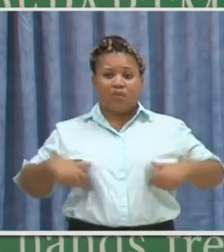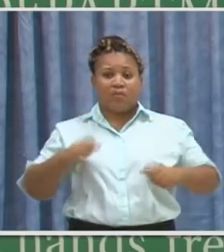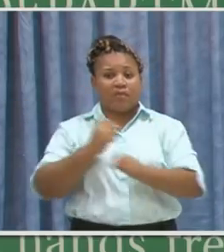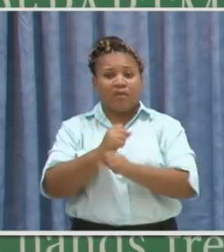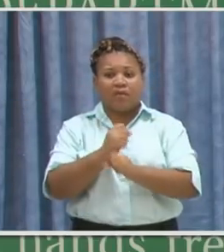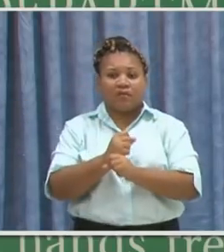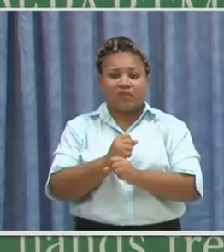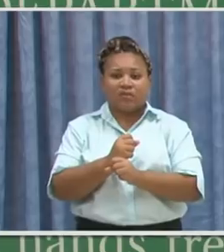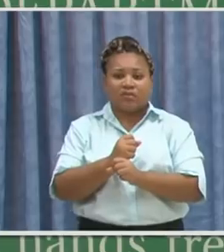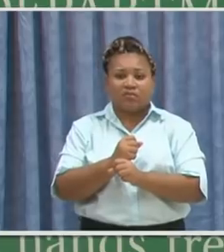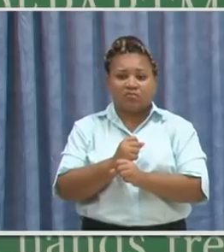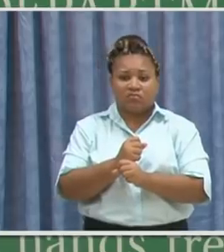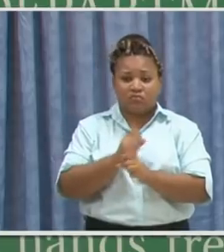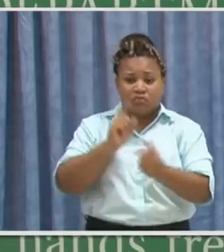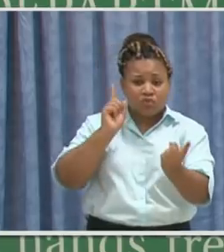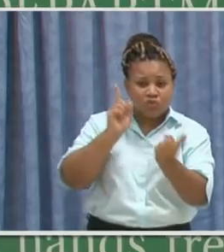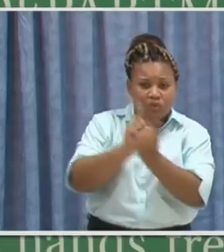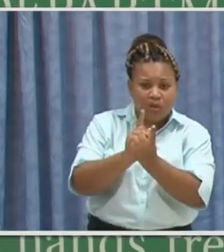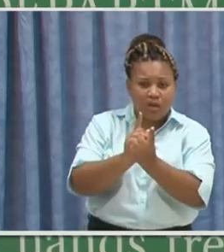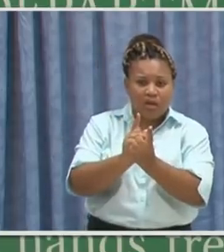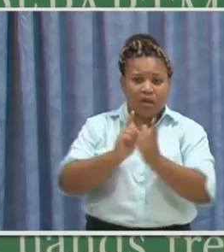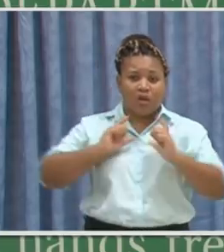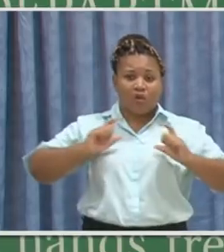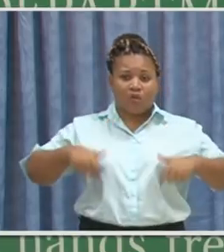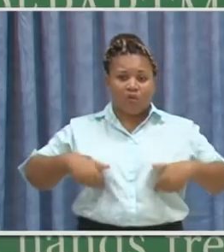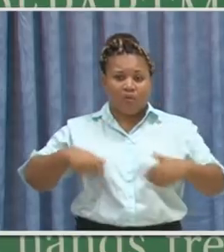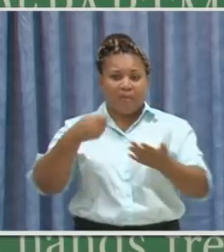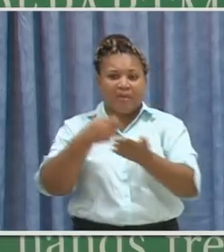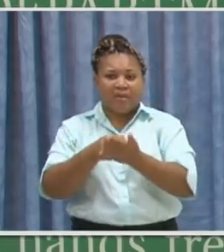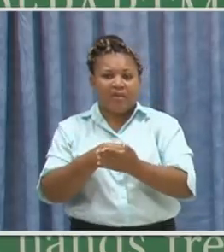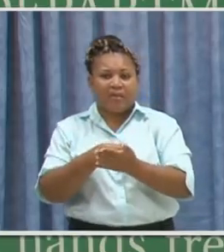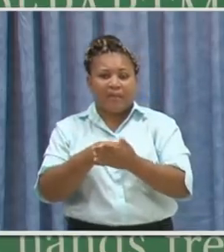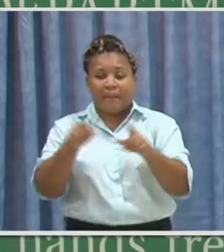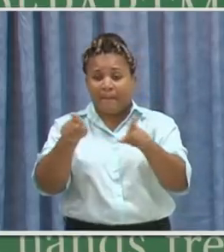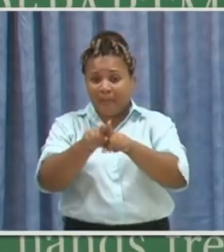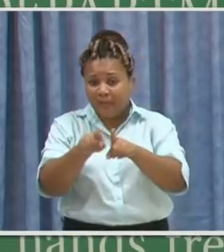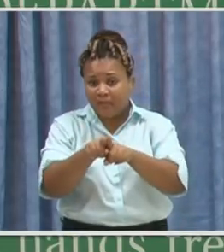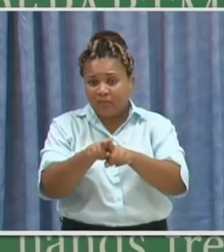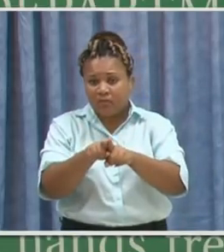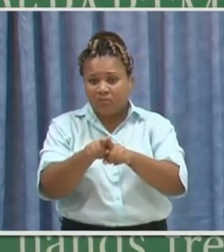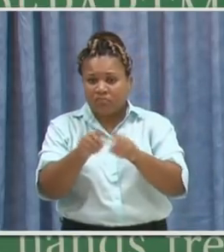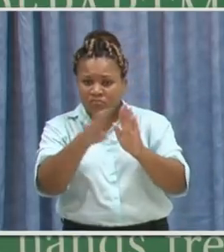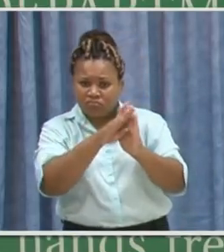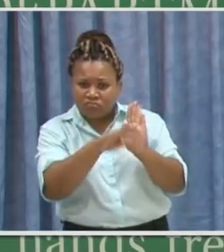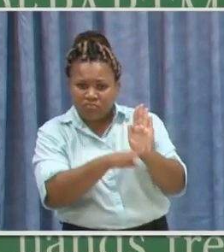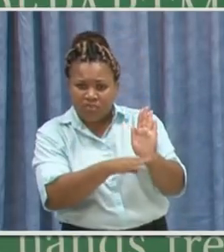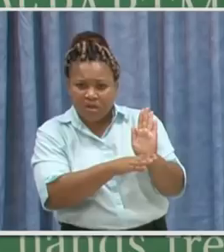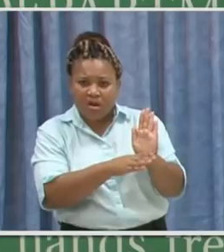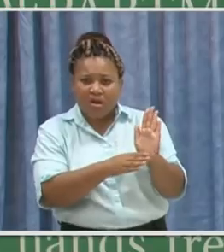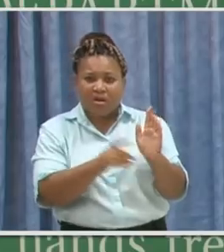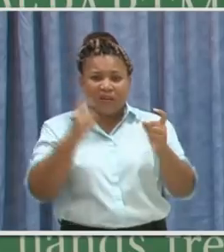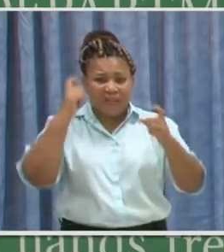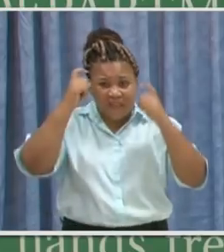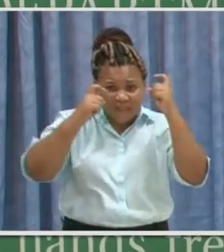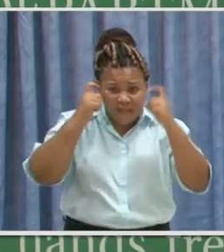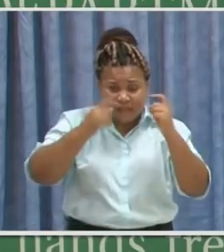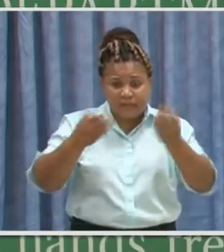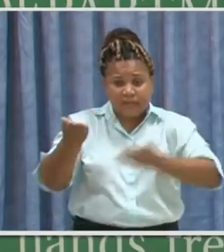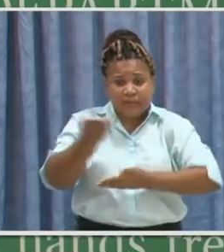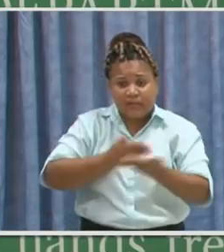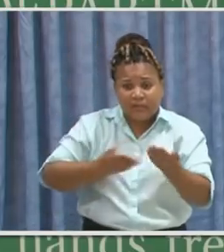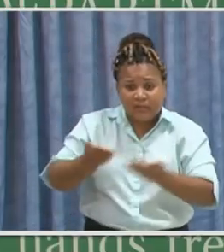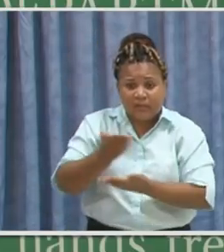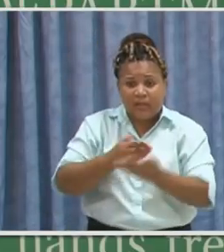guidelines qu'il a fait mais par contre nous conscient pour dire tout bonne mesure qui nous peut demander il pas pour capable faire de